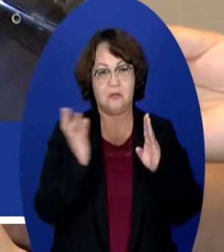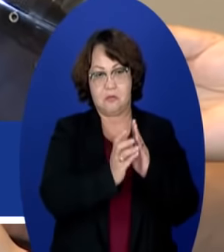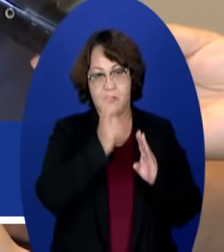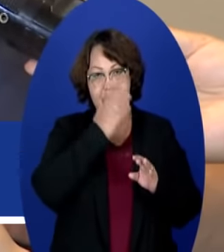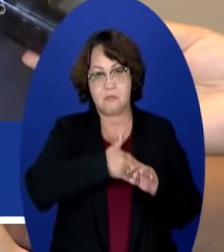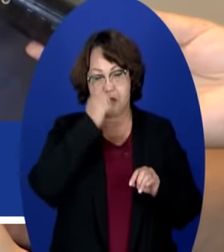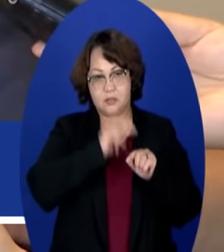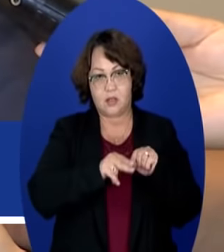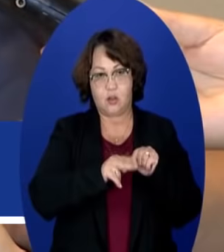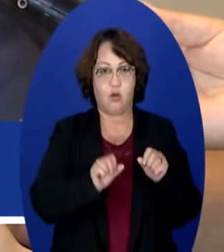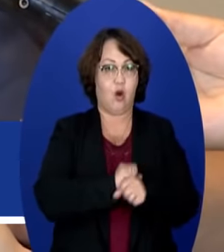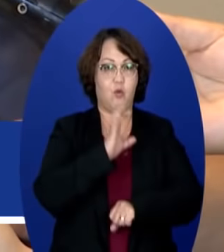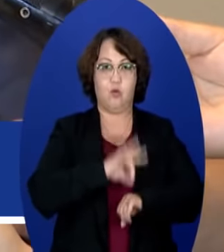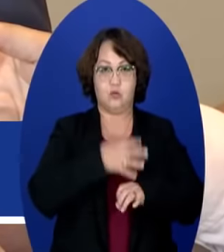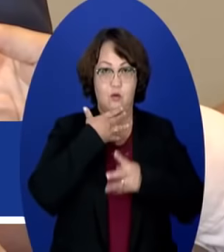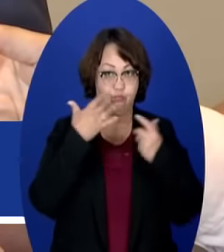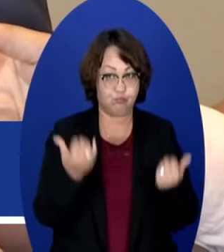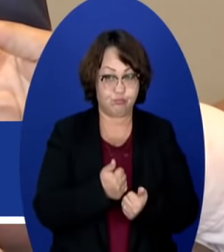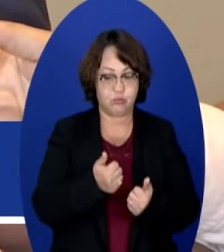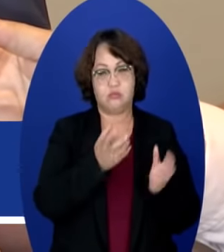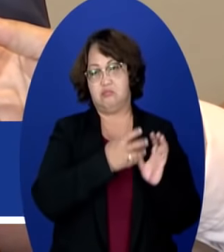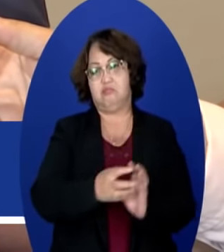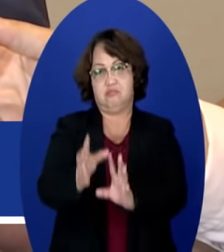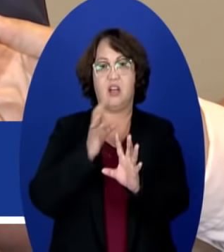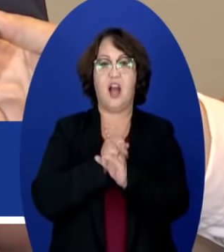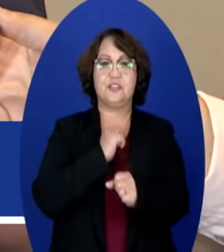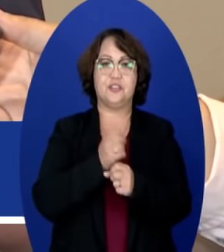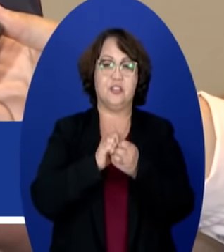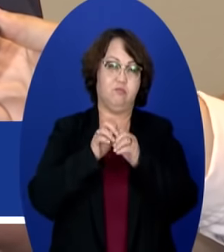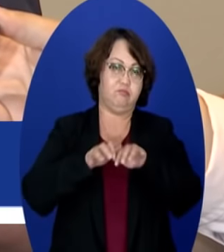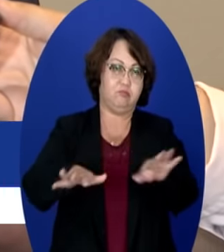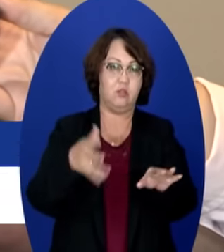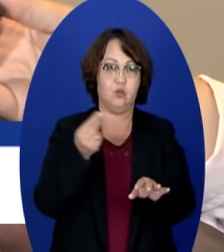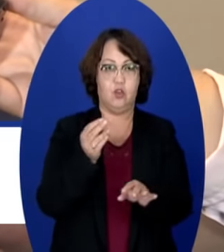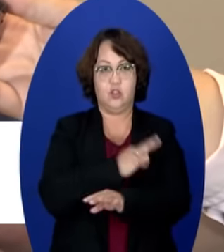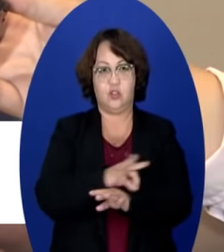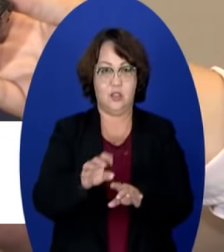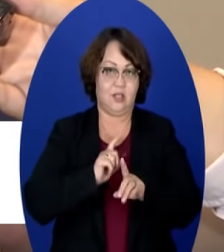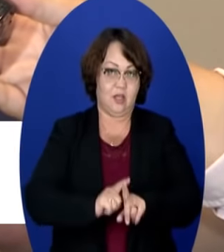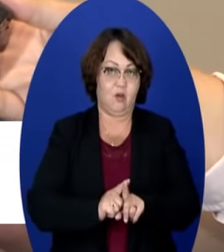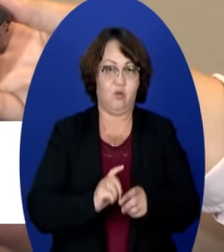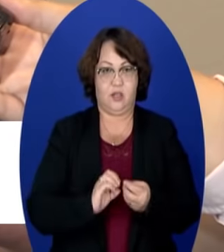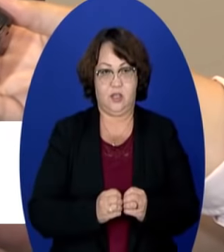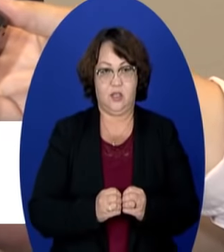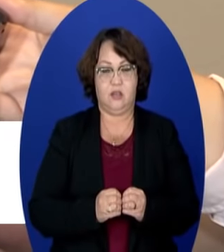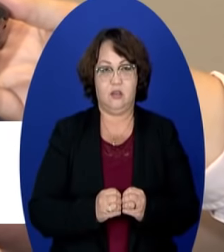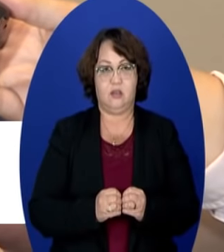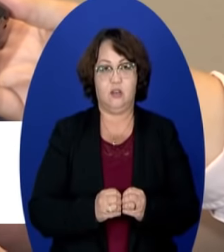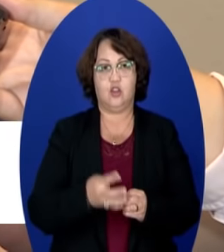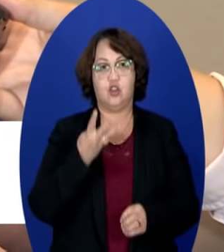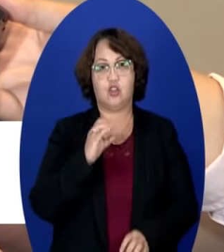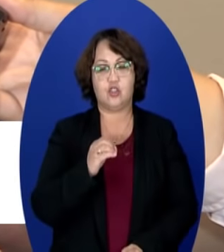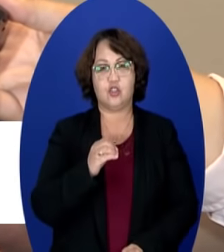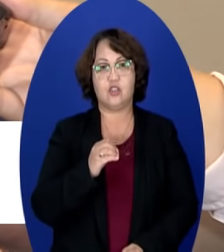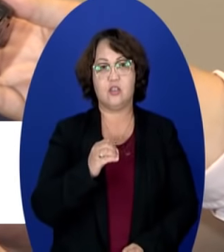нар ихнээс ажлууд хийгдээд эхэлнэ. Тэгээ газар дээр хийгээд ирэхээр нөгөө зурсан зургийн шийдлүүд нь бас тухайн үед одоо 40